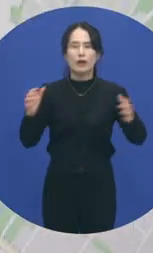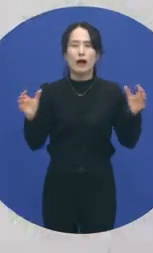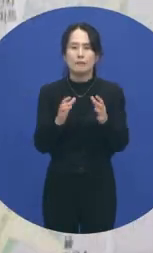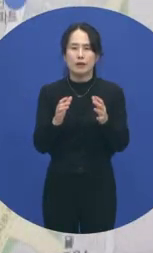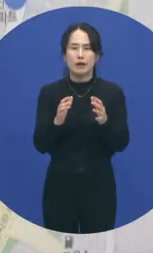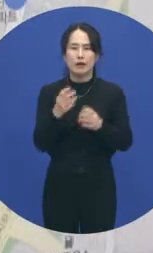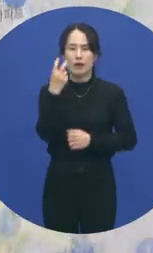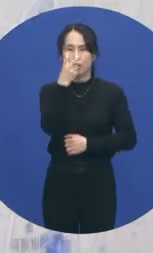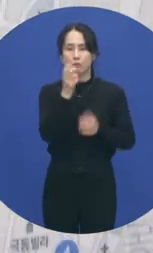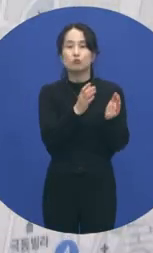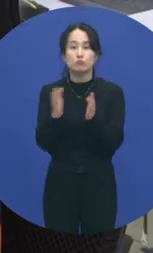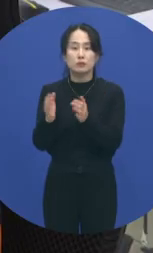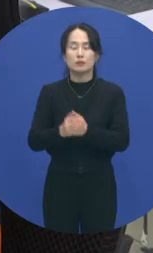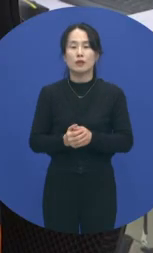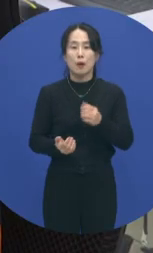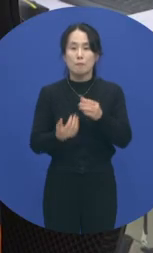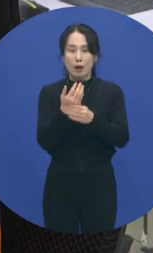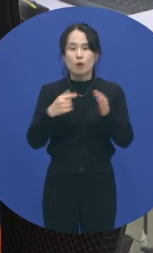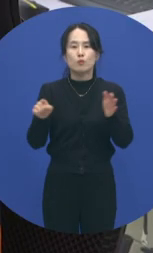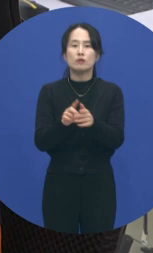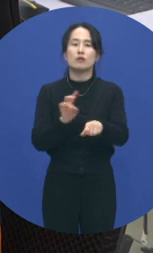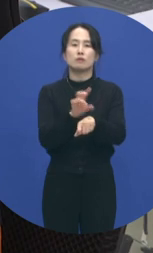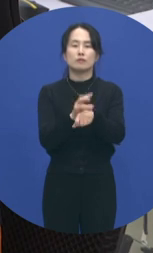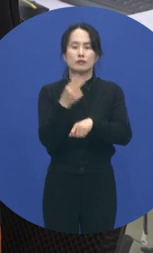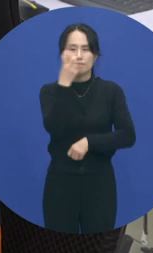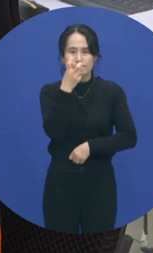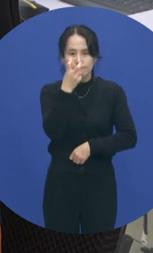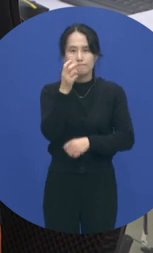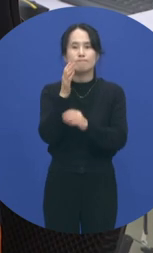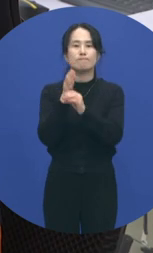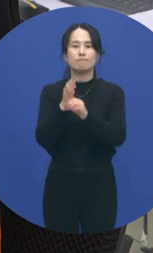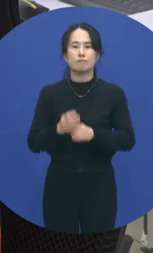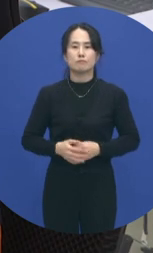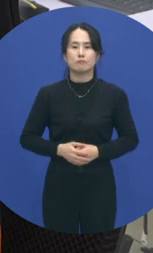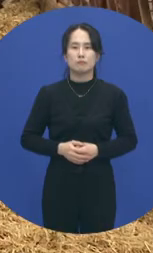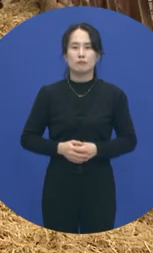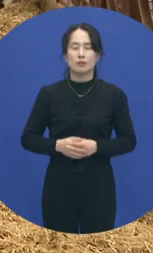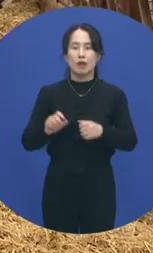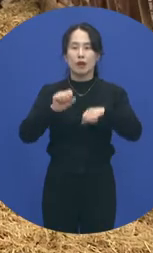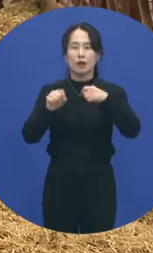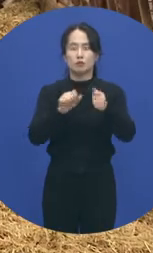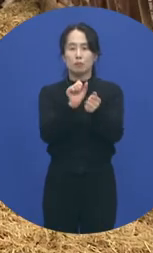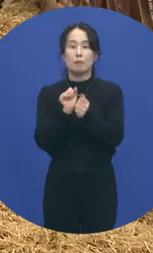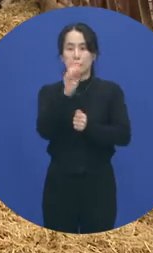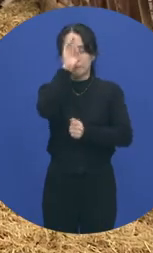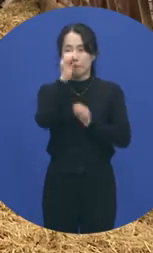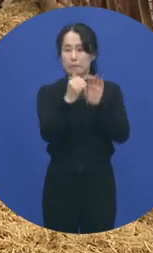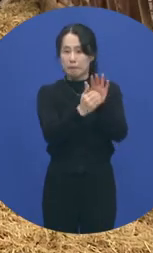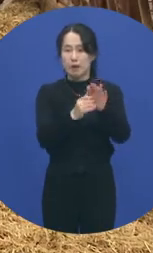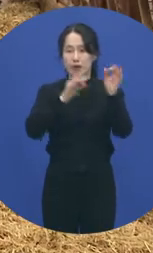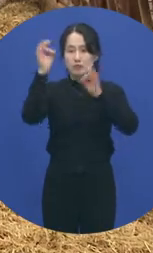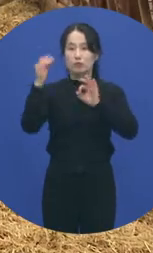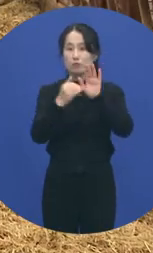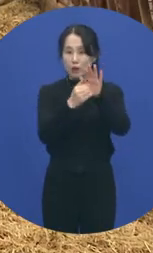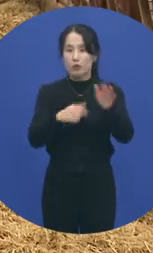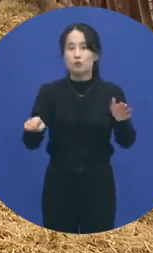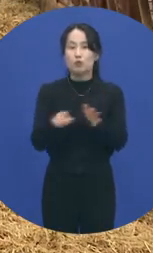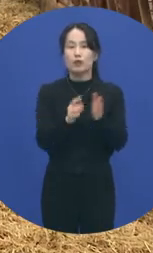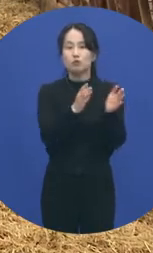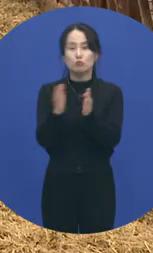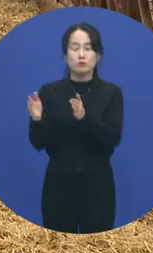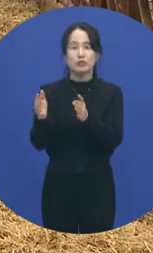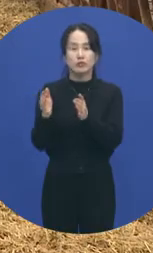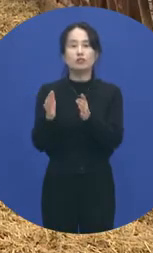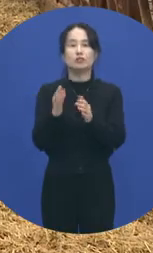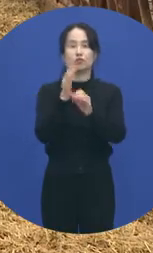합동 대응하고 재난 상황에 대비해 24시간 관리 체계에 돌입합니다. 가축 전염병 방지와 안전사고 대응을 위한